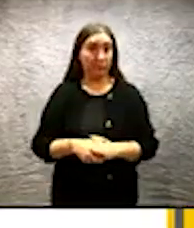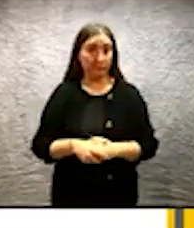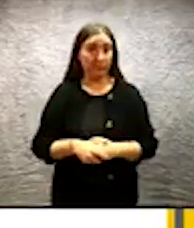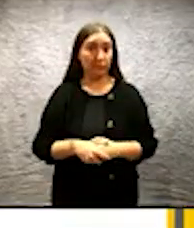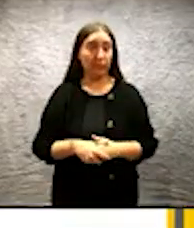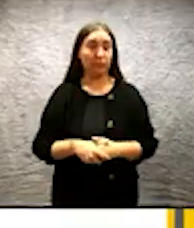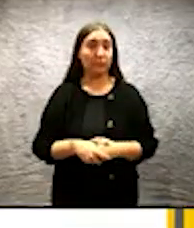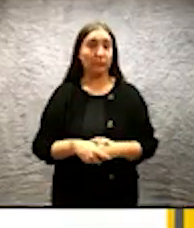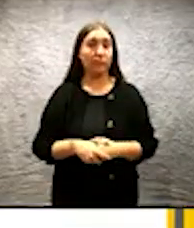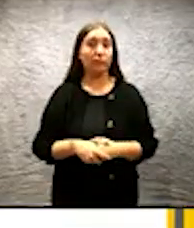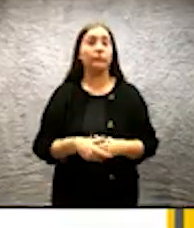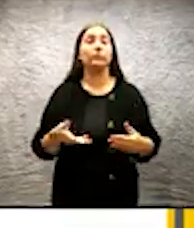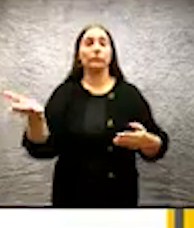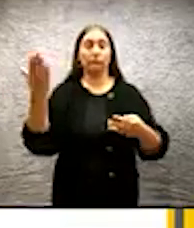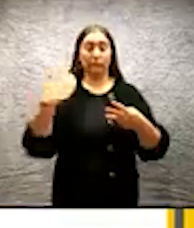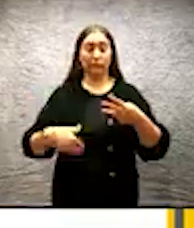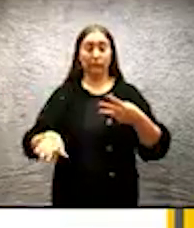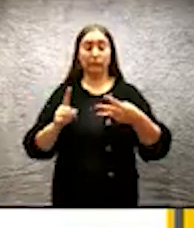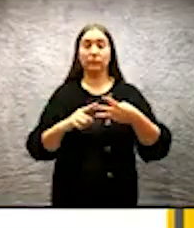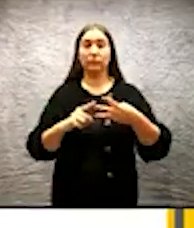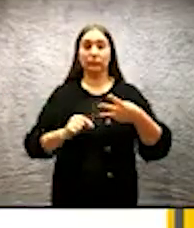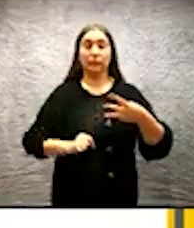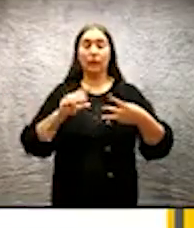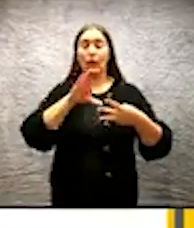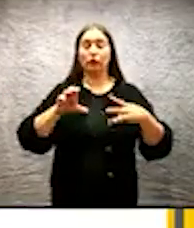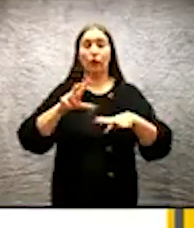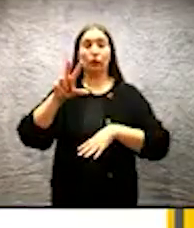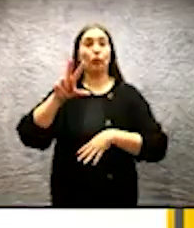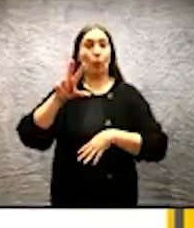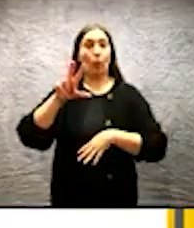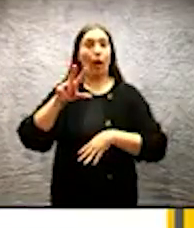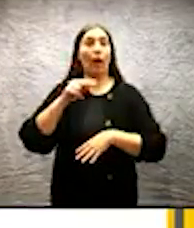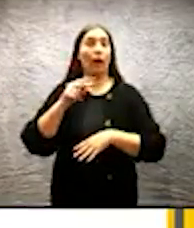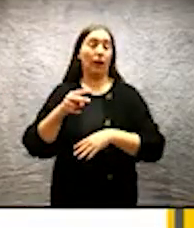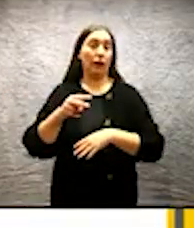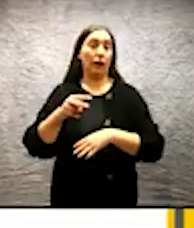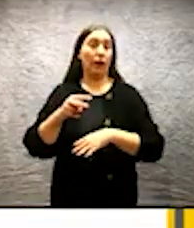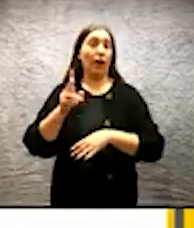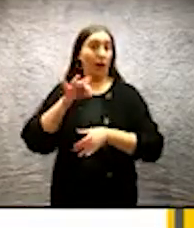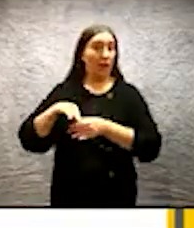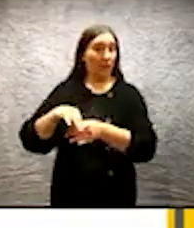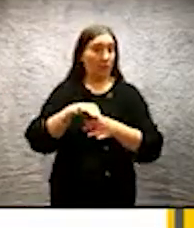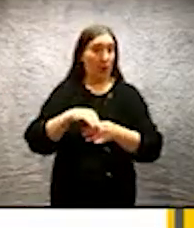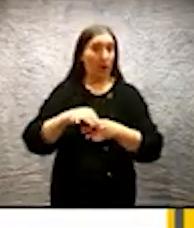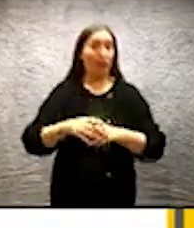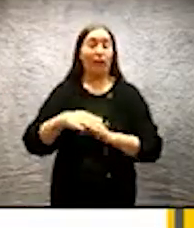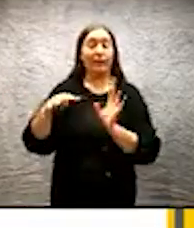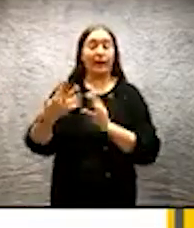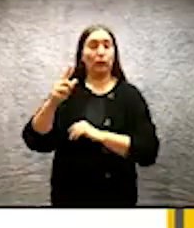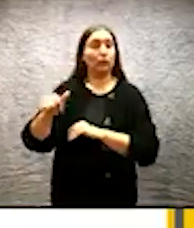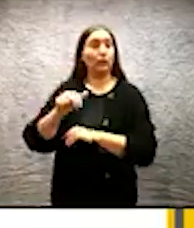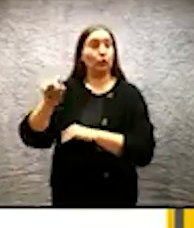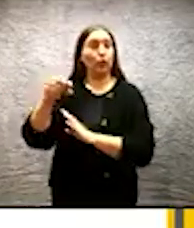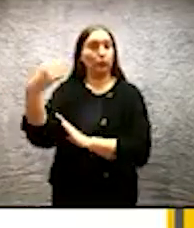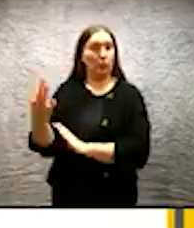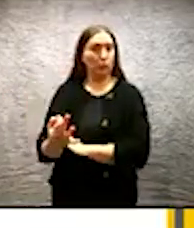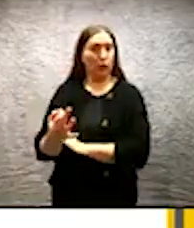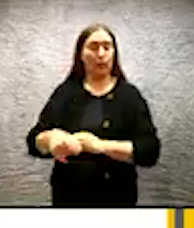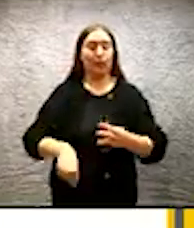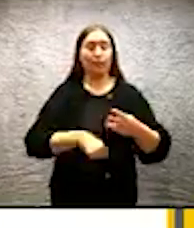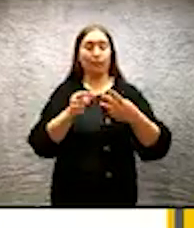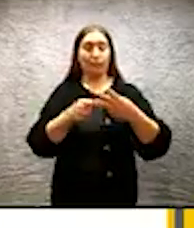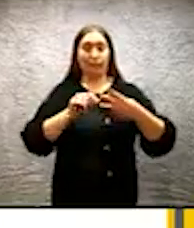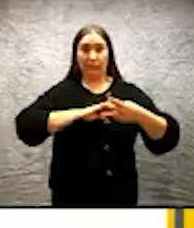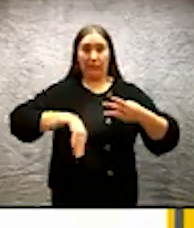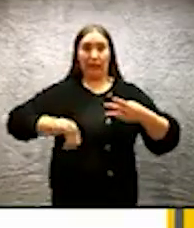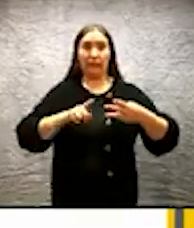des voix. À l'avenue Daniel Janssens, il y a eu 103 voix, 14,30% des voix. Et à l'avenue du Capitaine